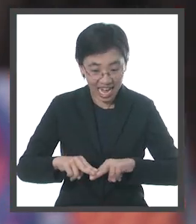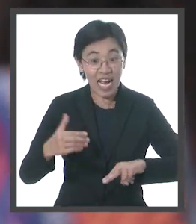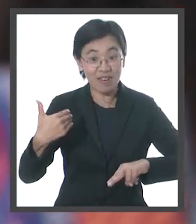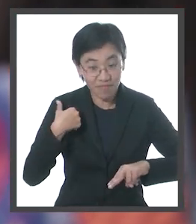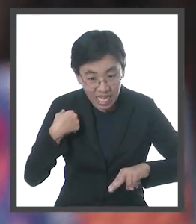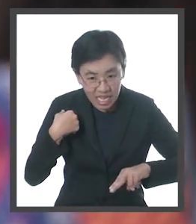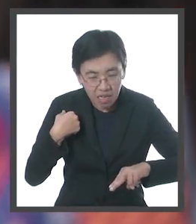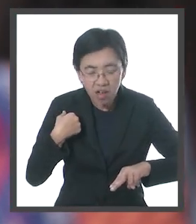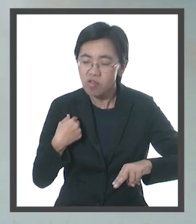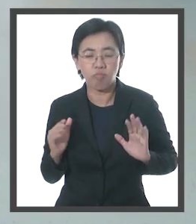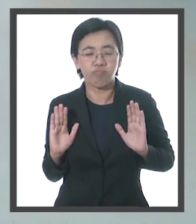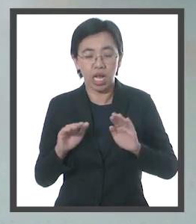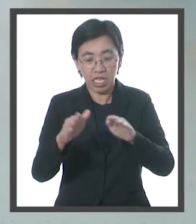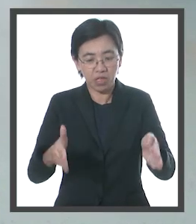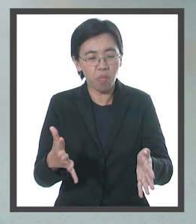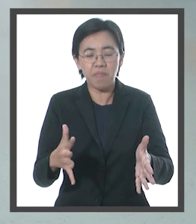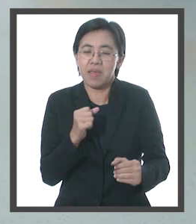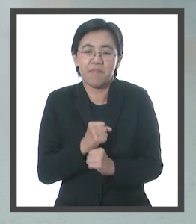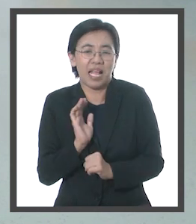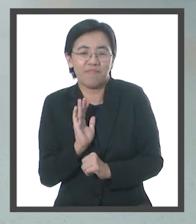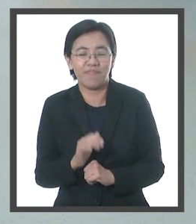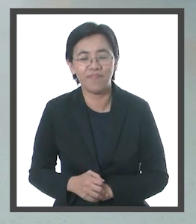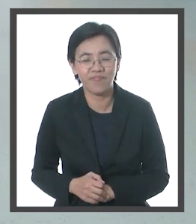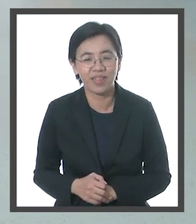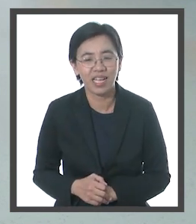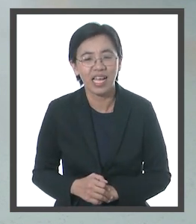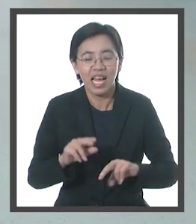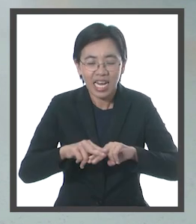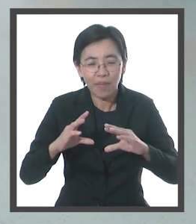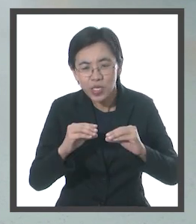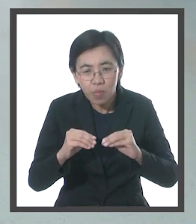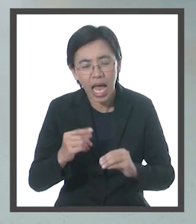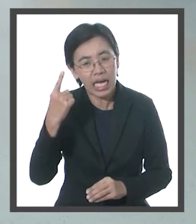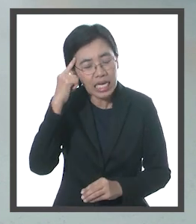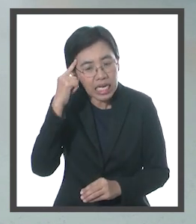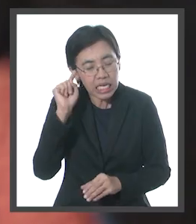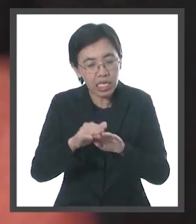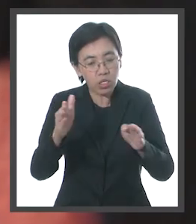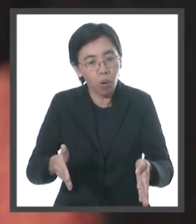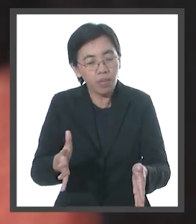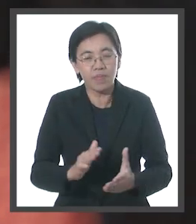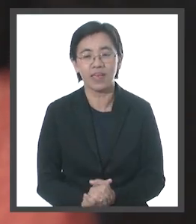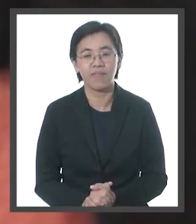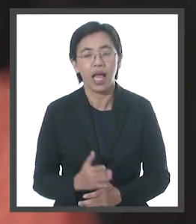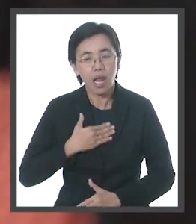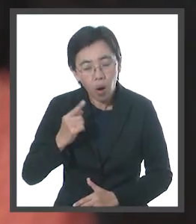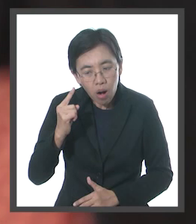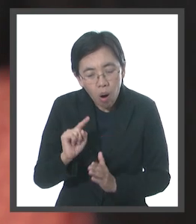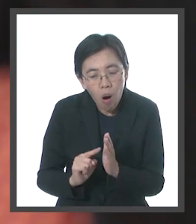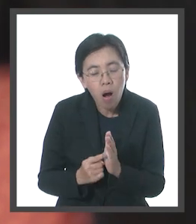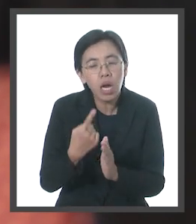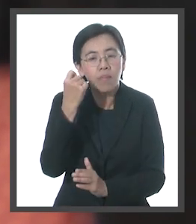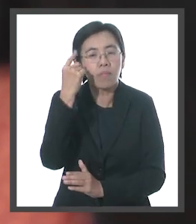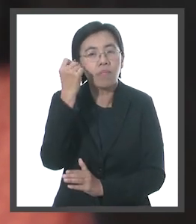ใช้ถ้าไม่มีโต๊ะเพราะนั้นก็คือเวลาทำงานเวลาประชุมกันก็จะไม่คิดถึงตรงนี้เลยเนี่ยเราก็จะเริ่มเข้าใจแล้วว่